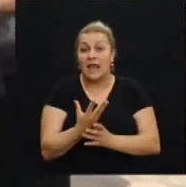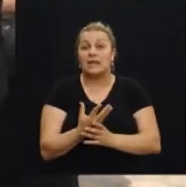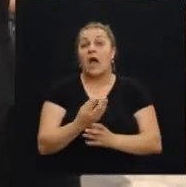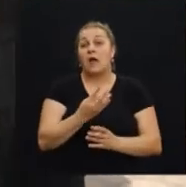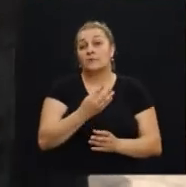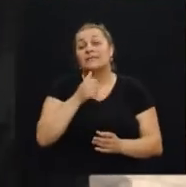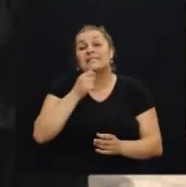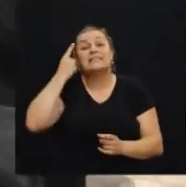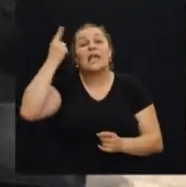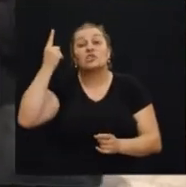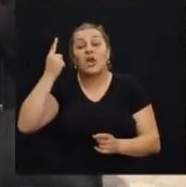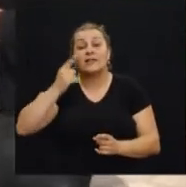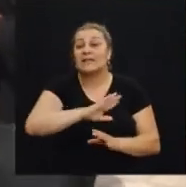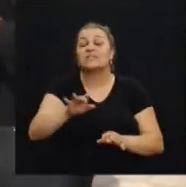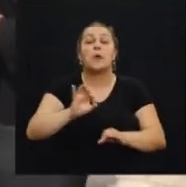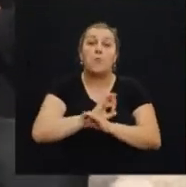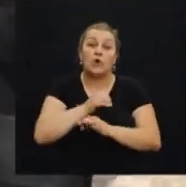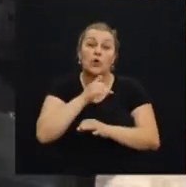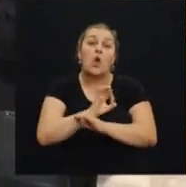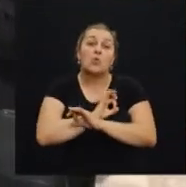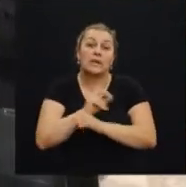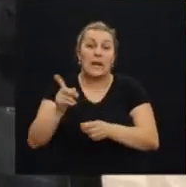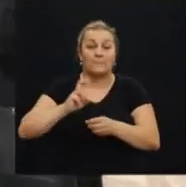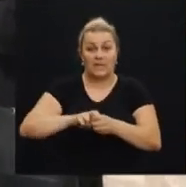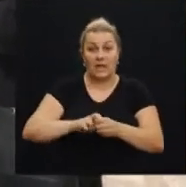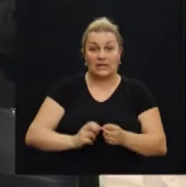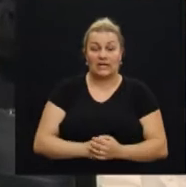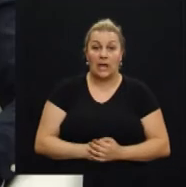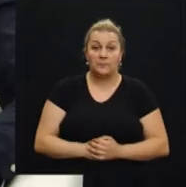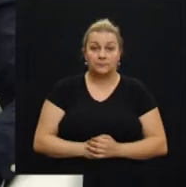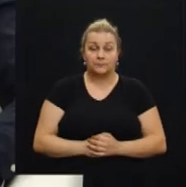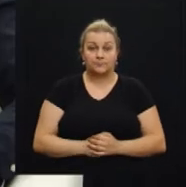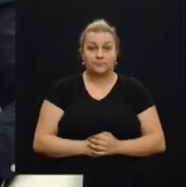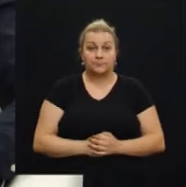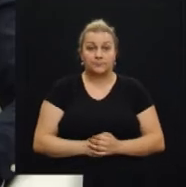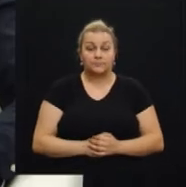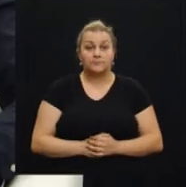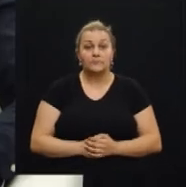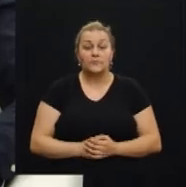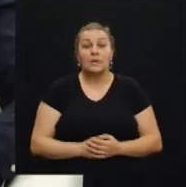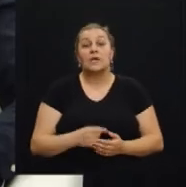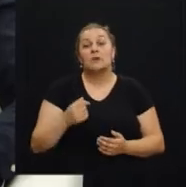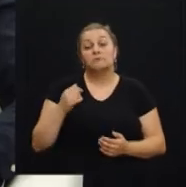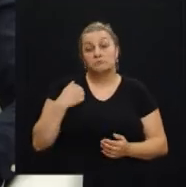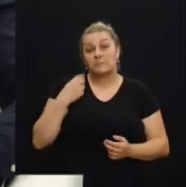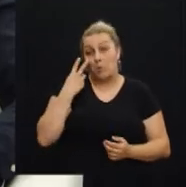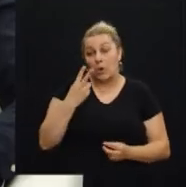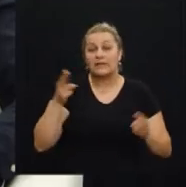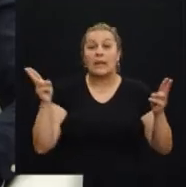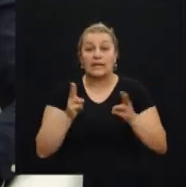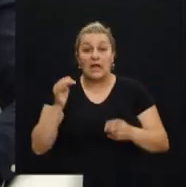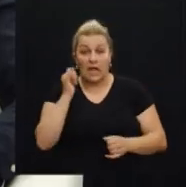i sjećanje na sve njihove poginule i umrle pripadnike. Evo, satniče, pogledali smo